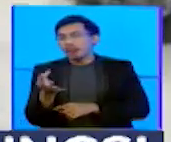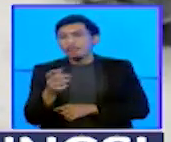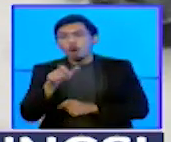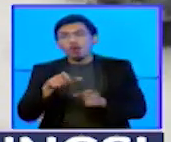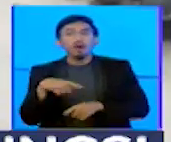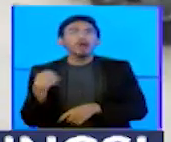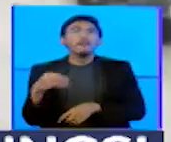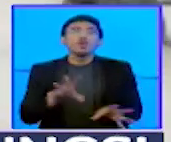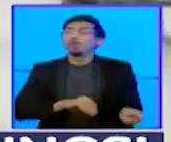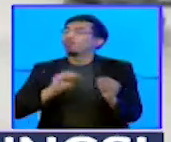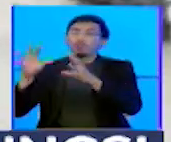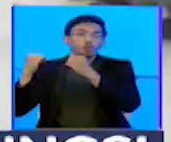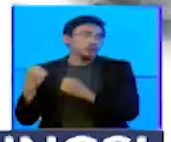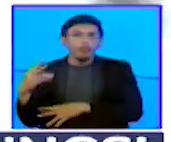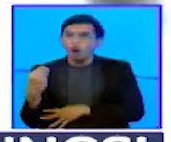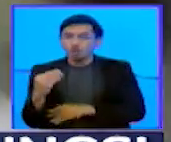saudara.